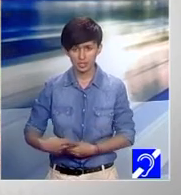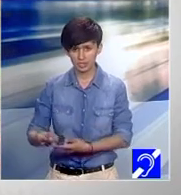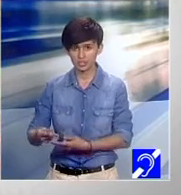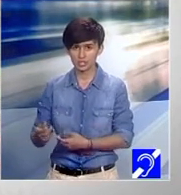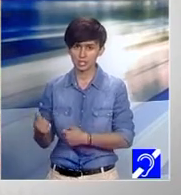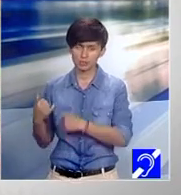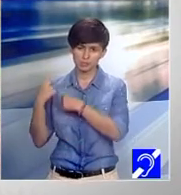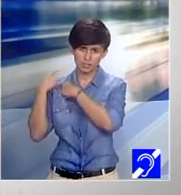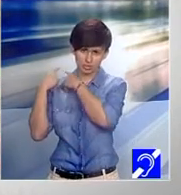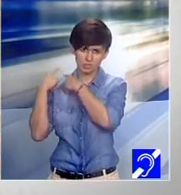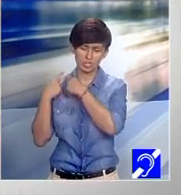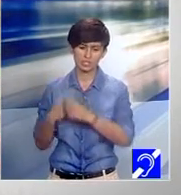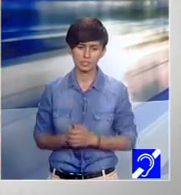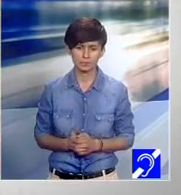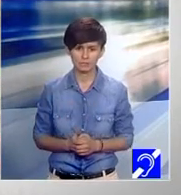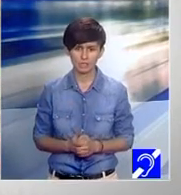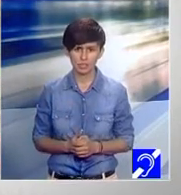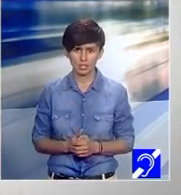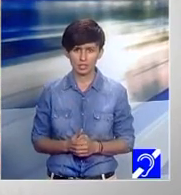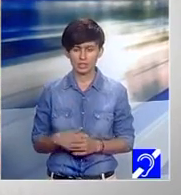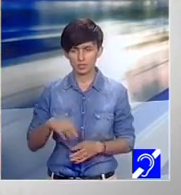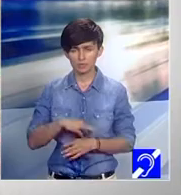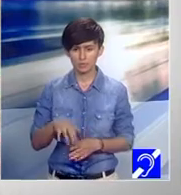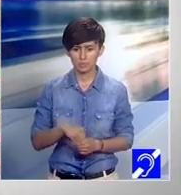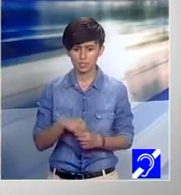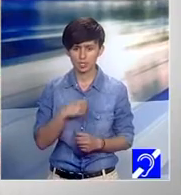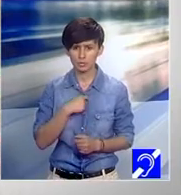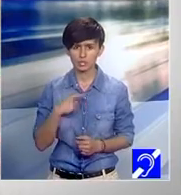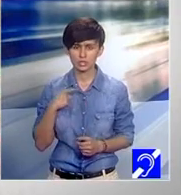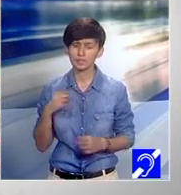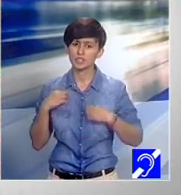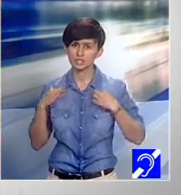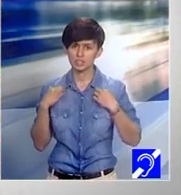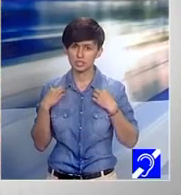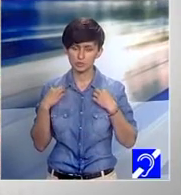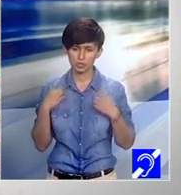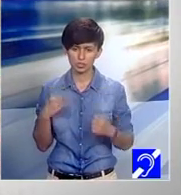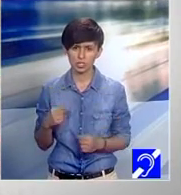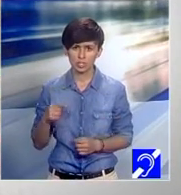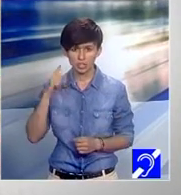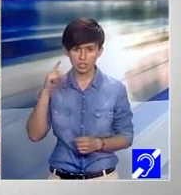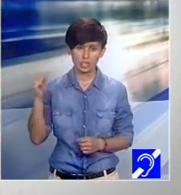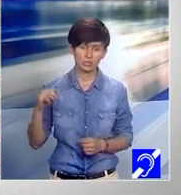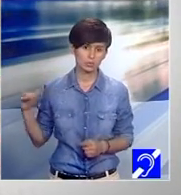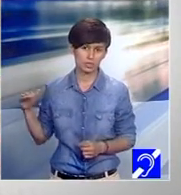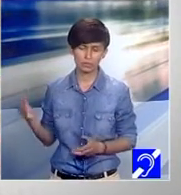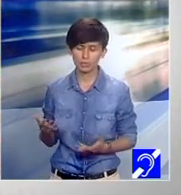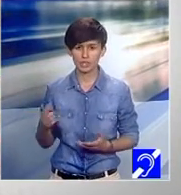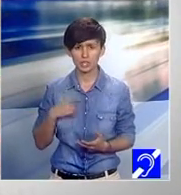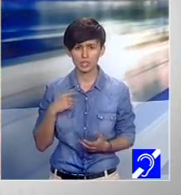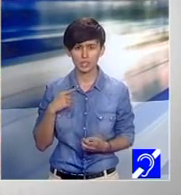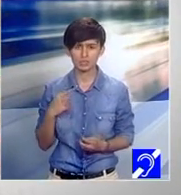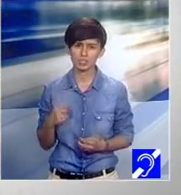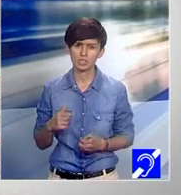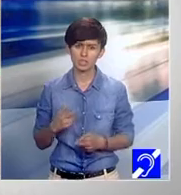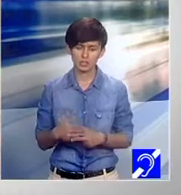fie heterozigoți și, din păcate, rezultând un copil, ca ei sunt apar sănătoși, rezultând un copil care devine homozigot,